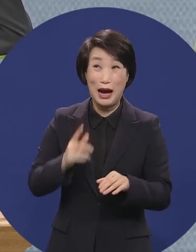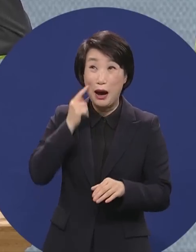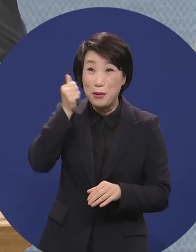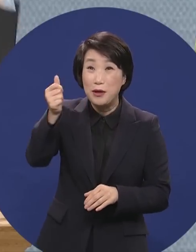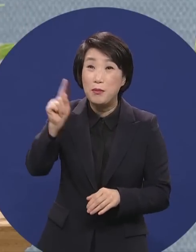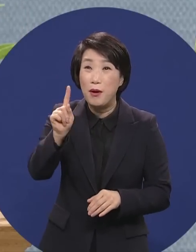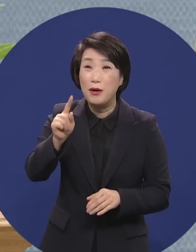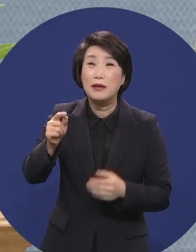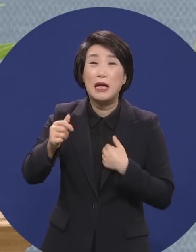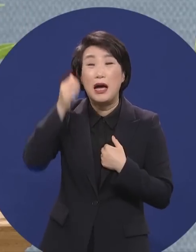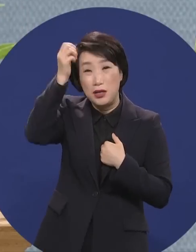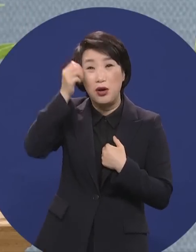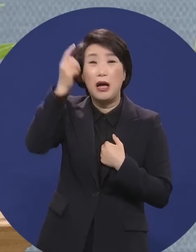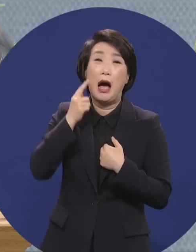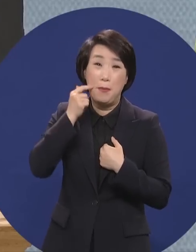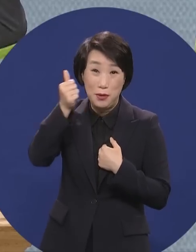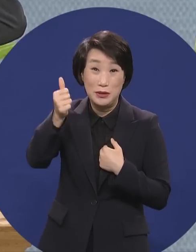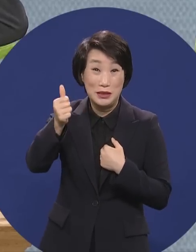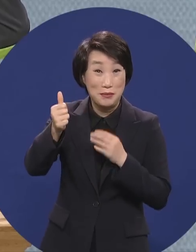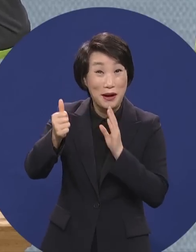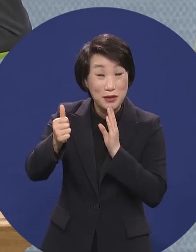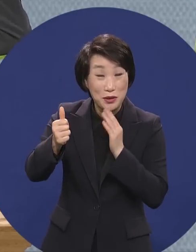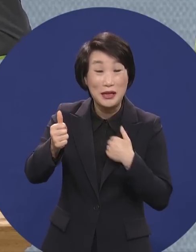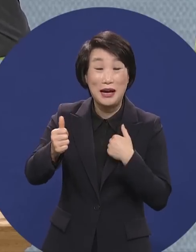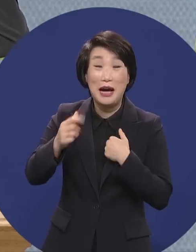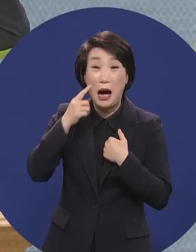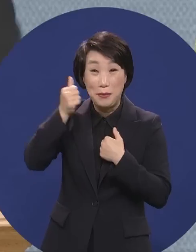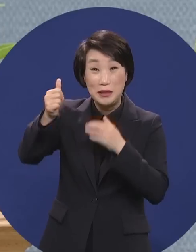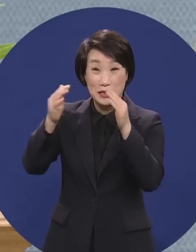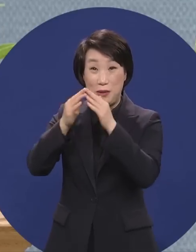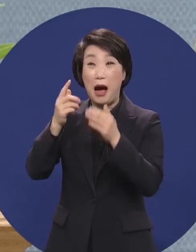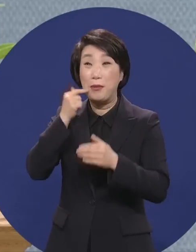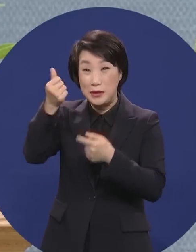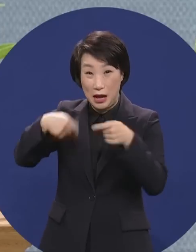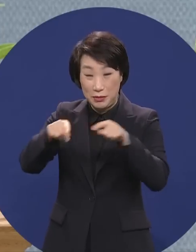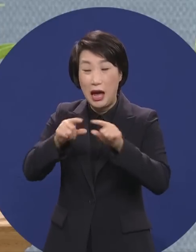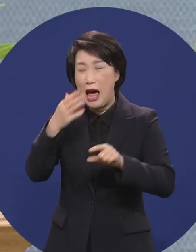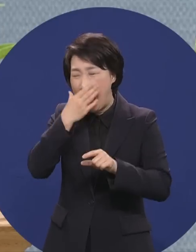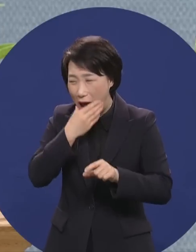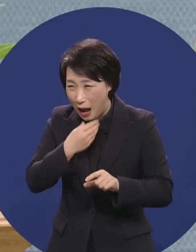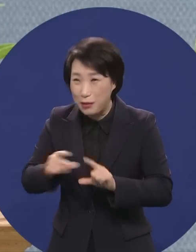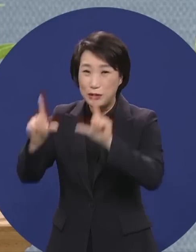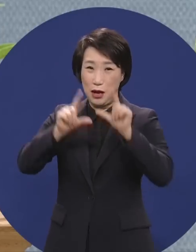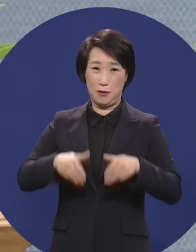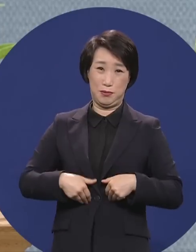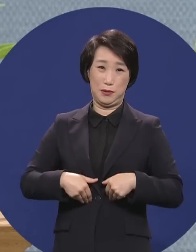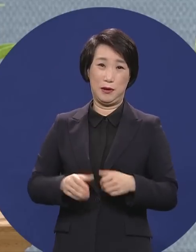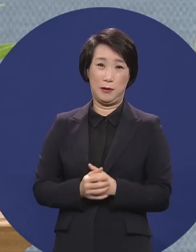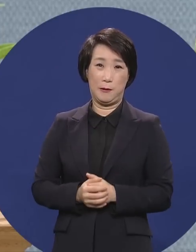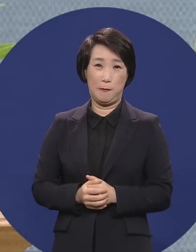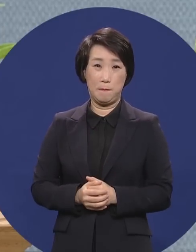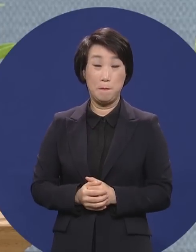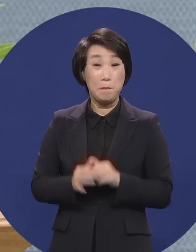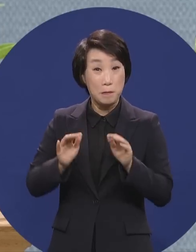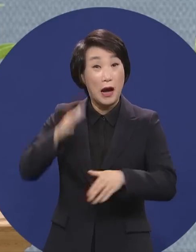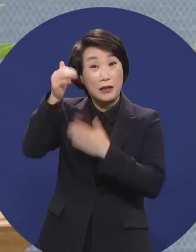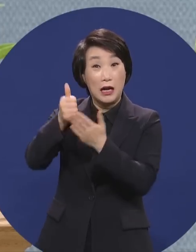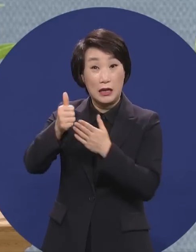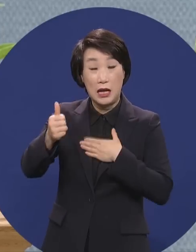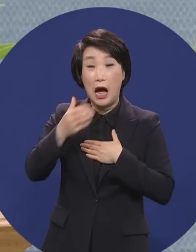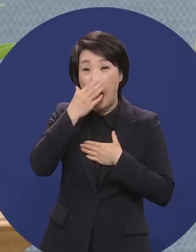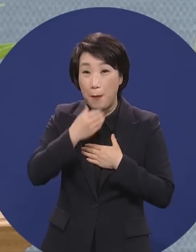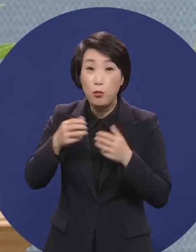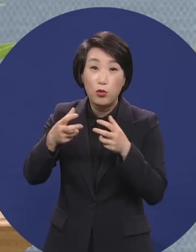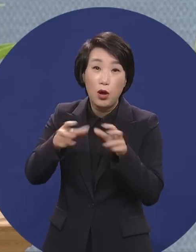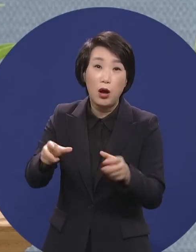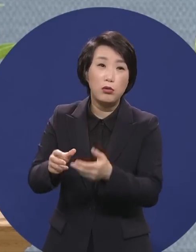나의 영적인 아버지요. 우리는 아버지 집에서 아버지와 더불어 행복해야 된다 이 말입니다. 하나님과 행복이